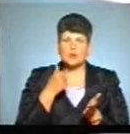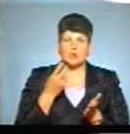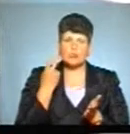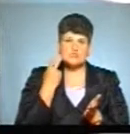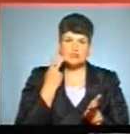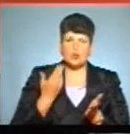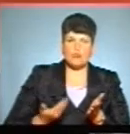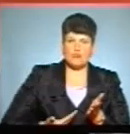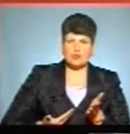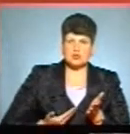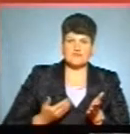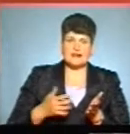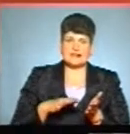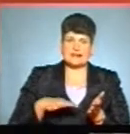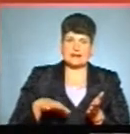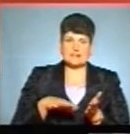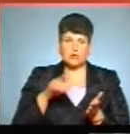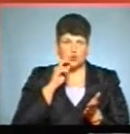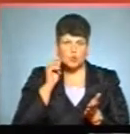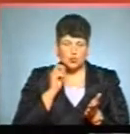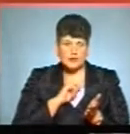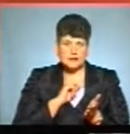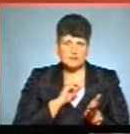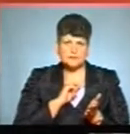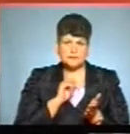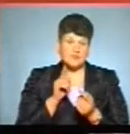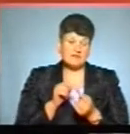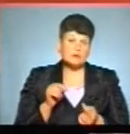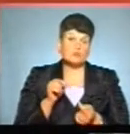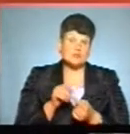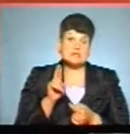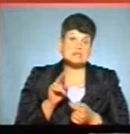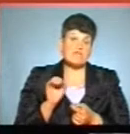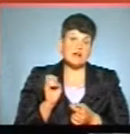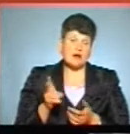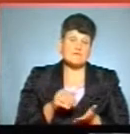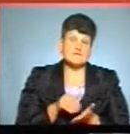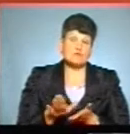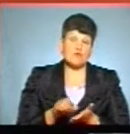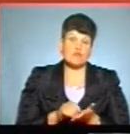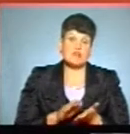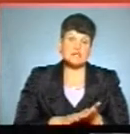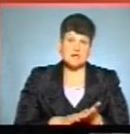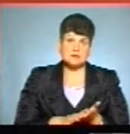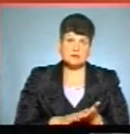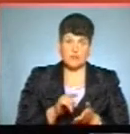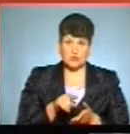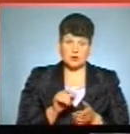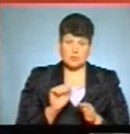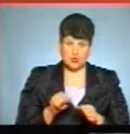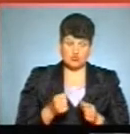проживає на території України. Відповідно, ЦВК відмовило в реєстрації таким особам. І вони могли